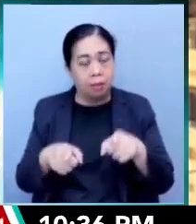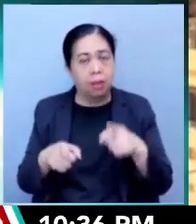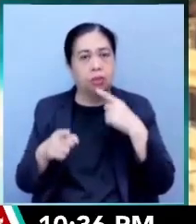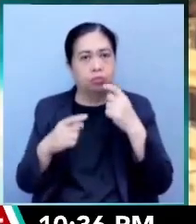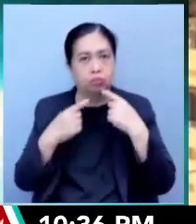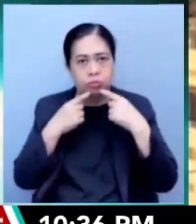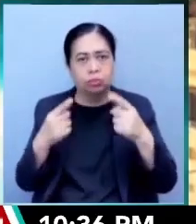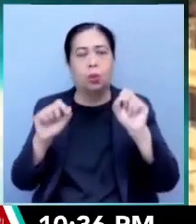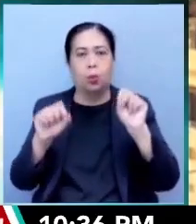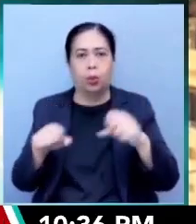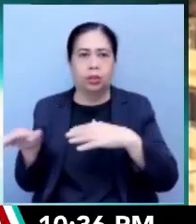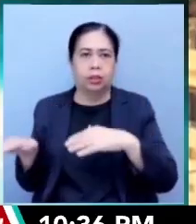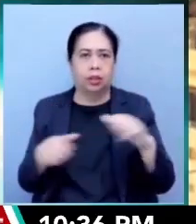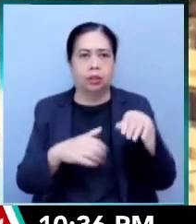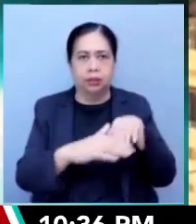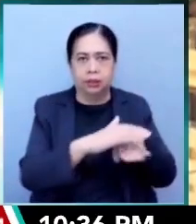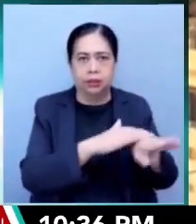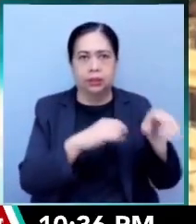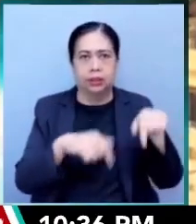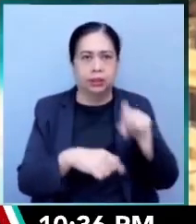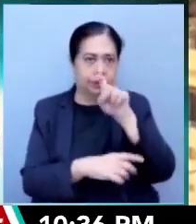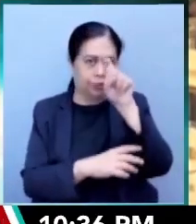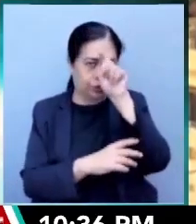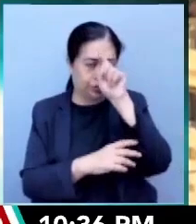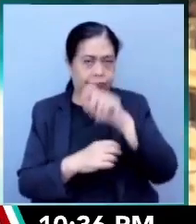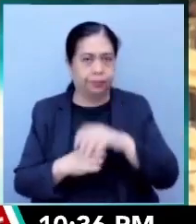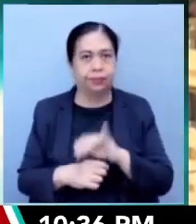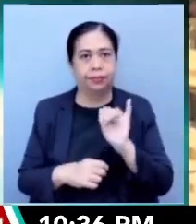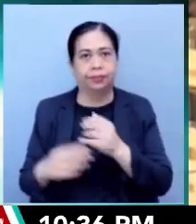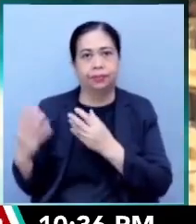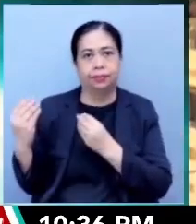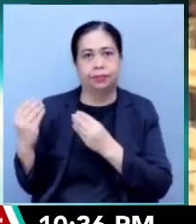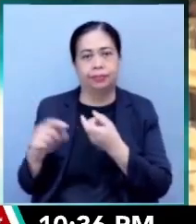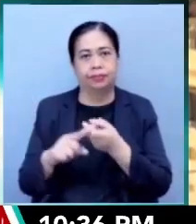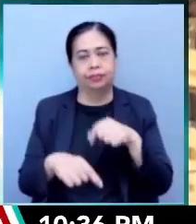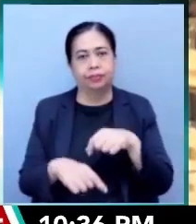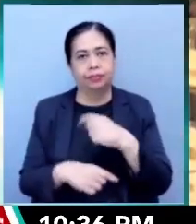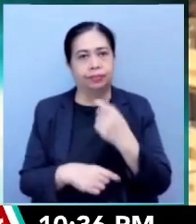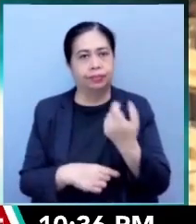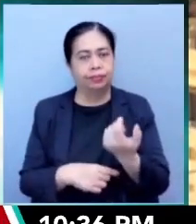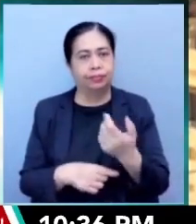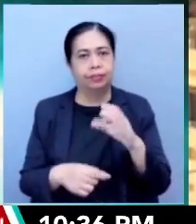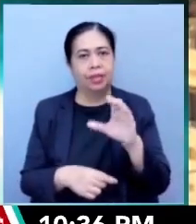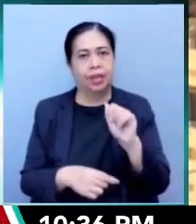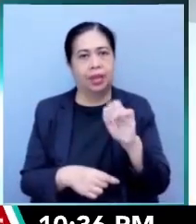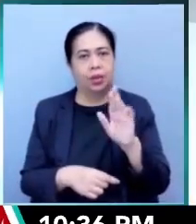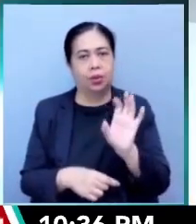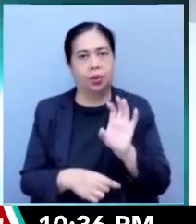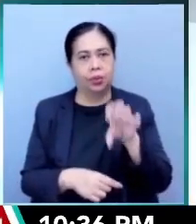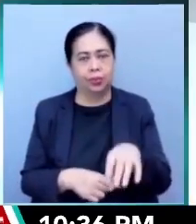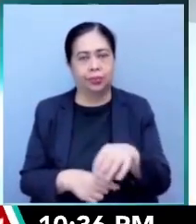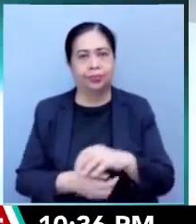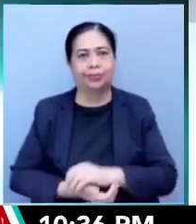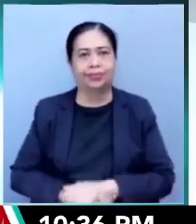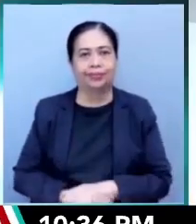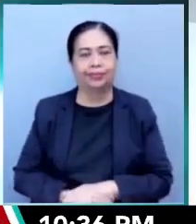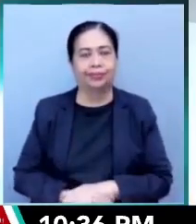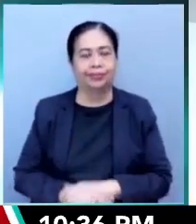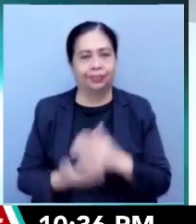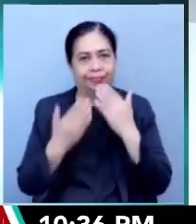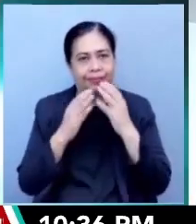silang pumasok dito sa Egypt. At yan pa rin ang latest mula rito sa Giza Greater Cairo Area. Atom? Maraming salamat,